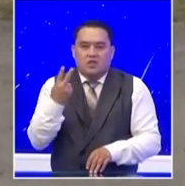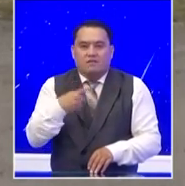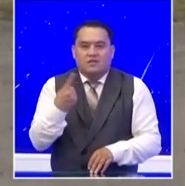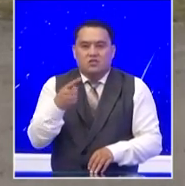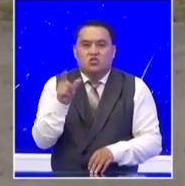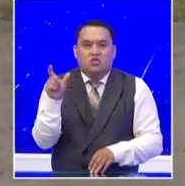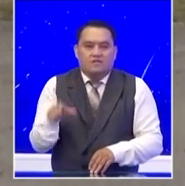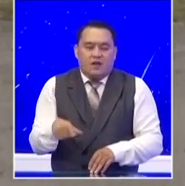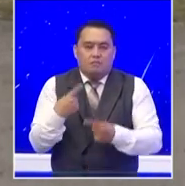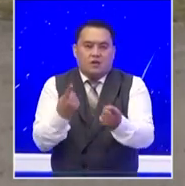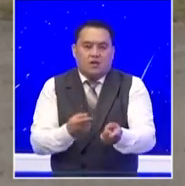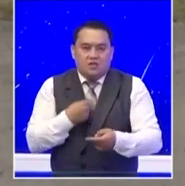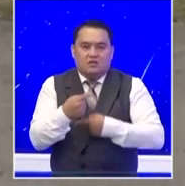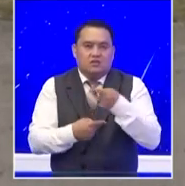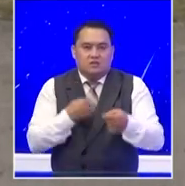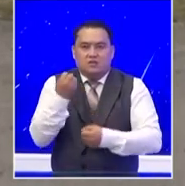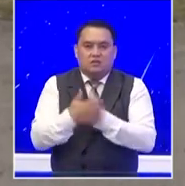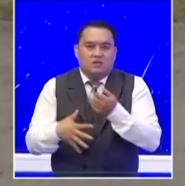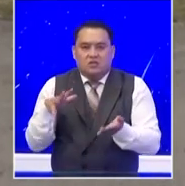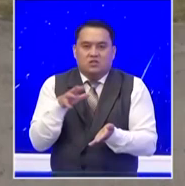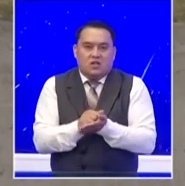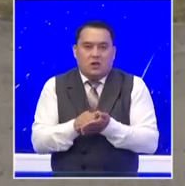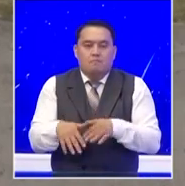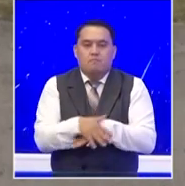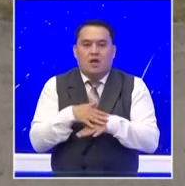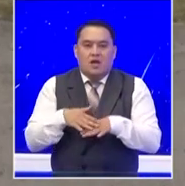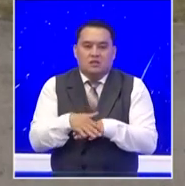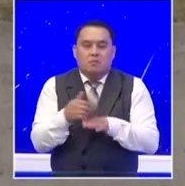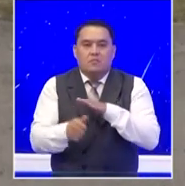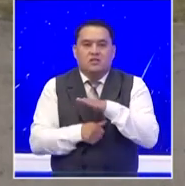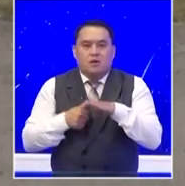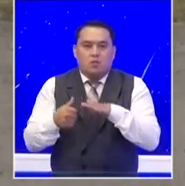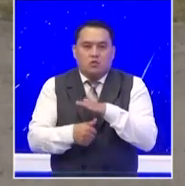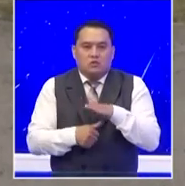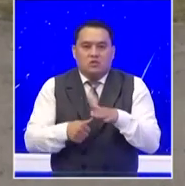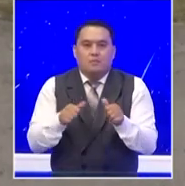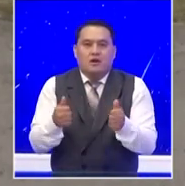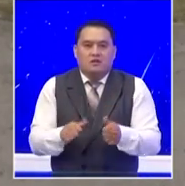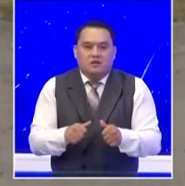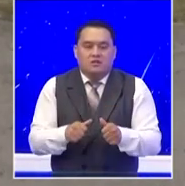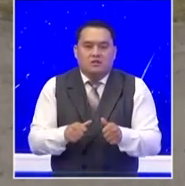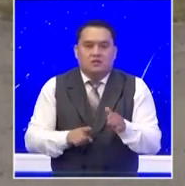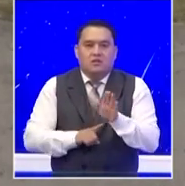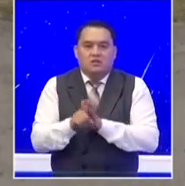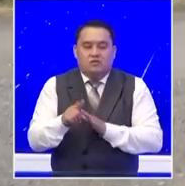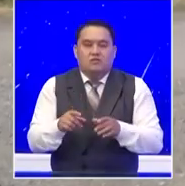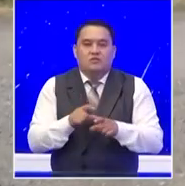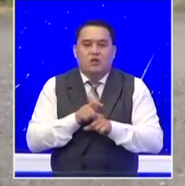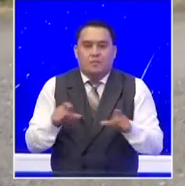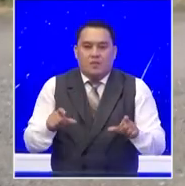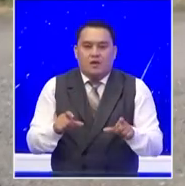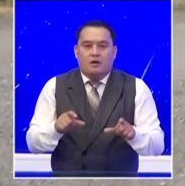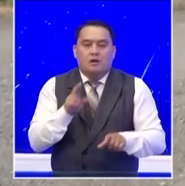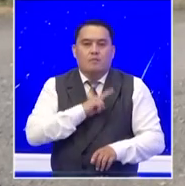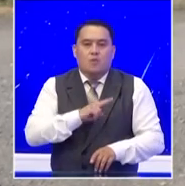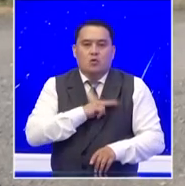человек, привлечены через центр занятости. Местное население безработное непосредственно с этого населенного пункта. В целом в